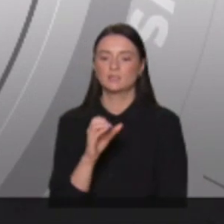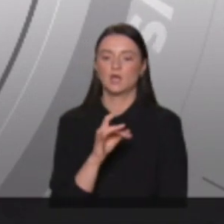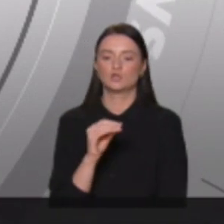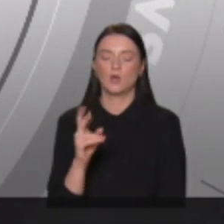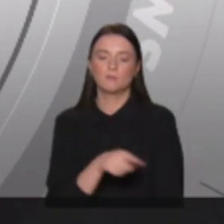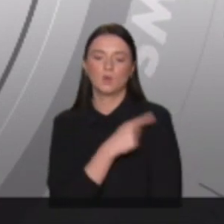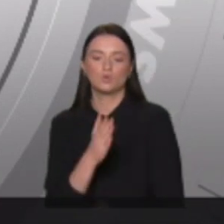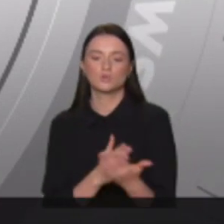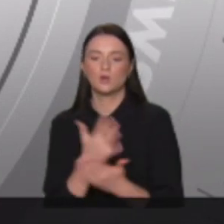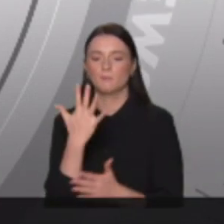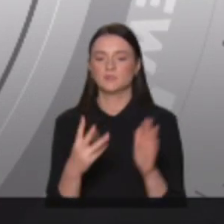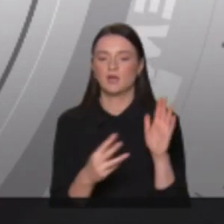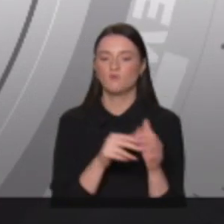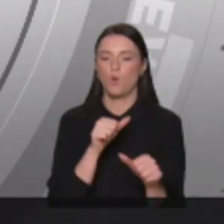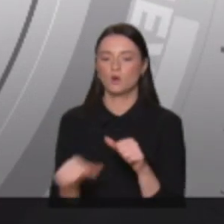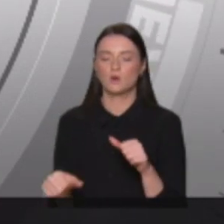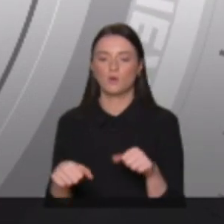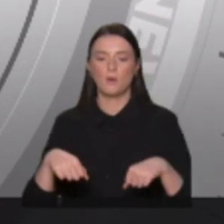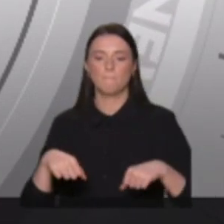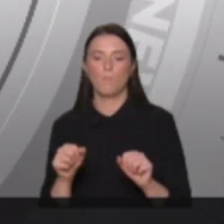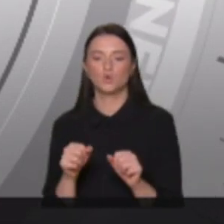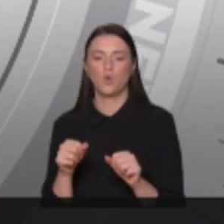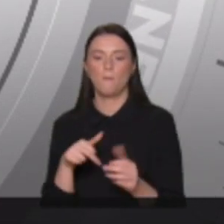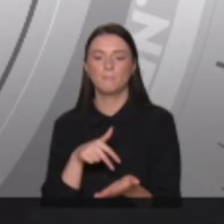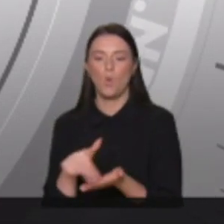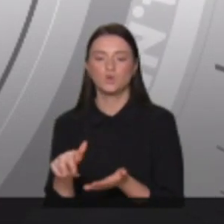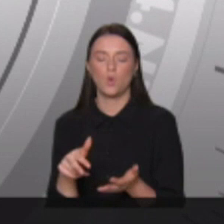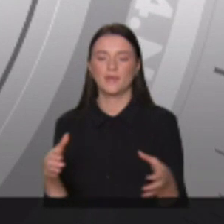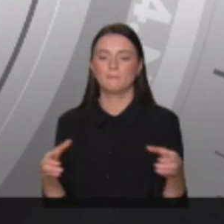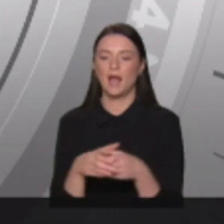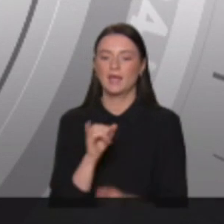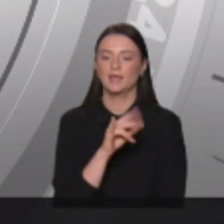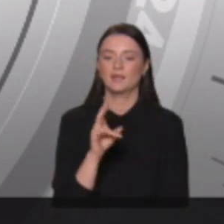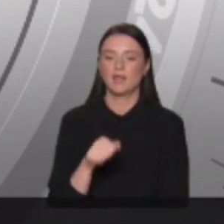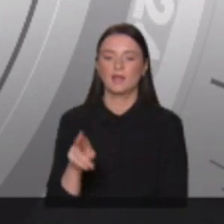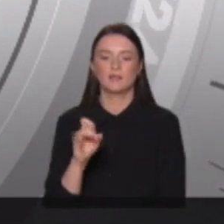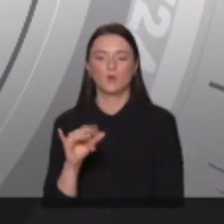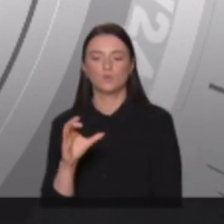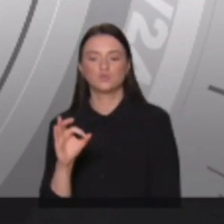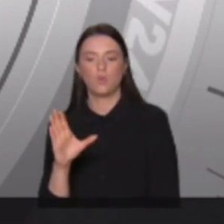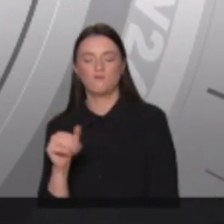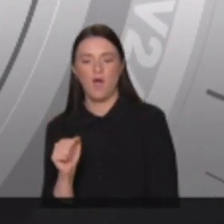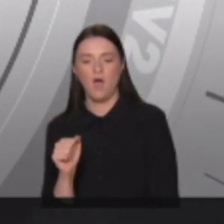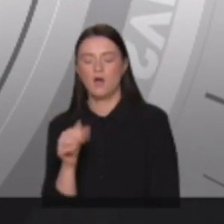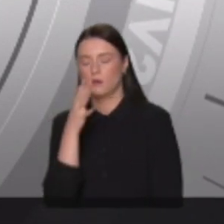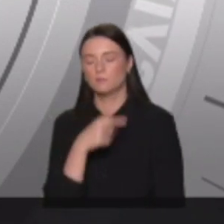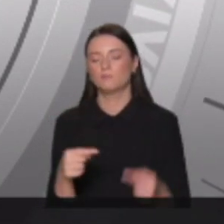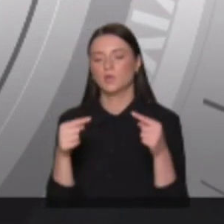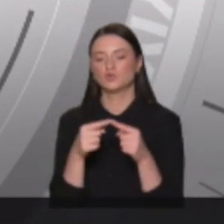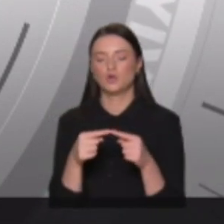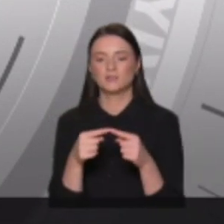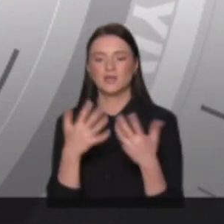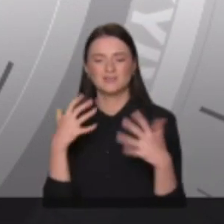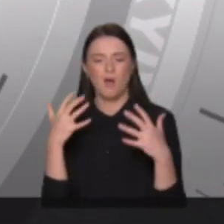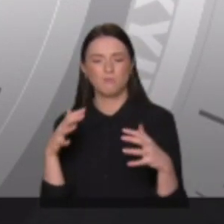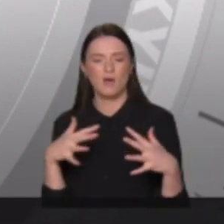служби 58-ї окремої мотопіхотної бригади Інна Дерусова. І під час запеклих боїв